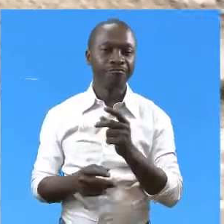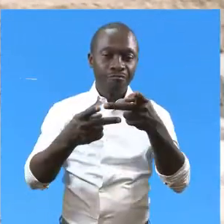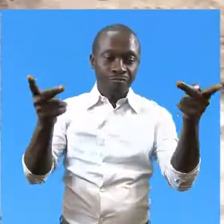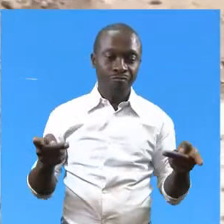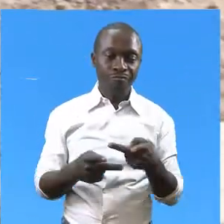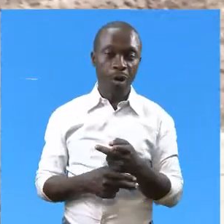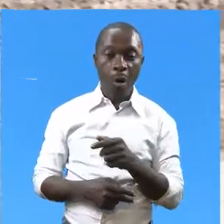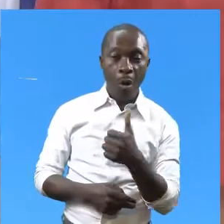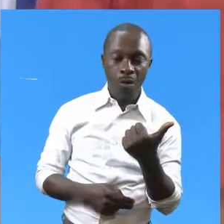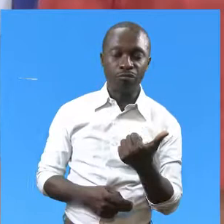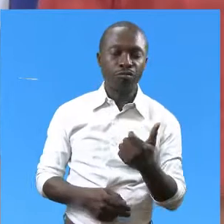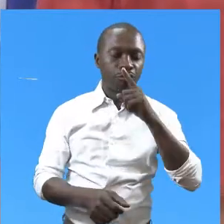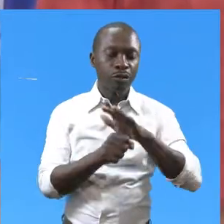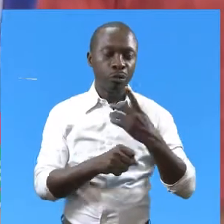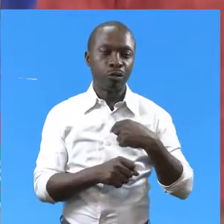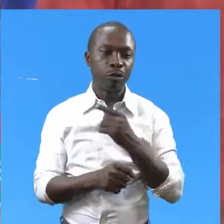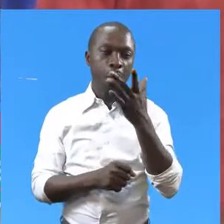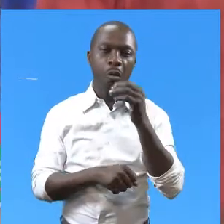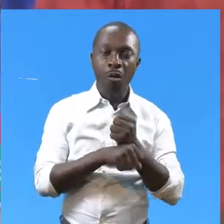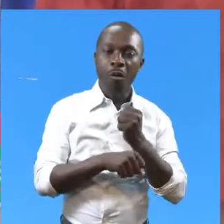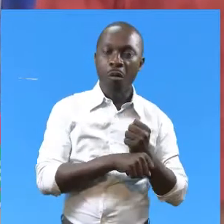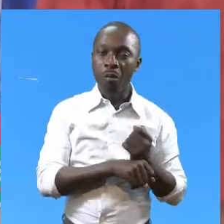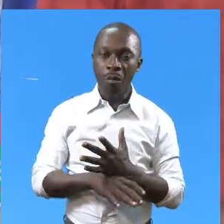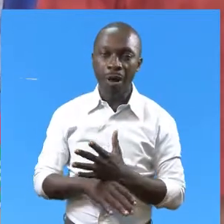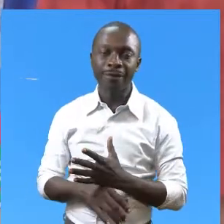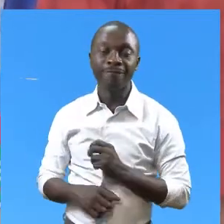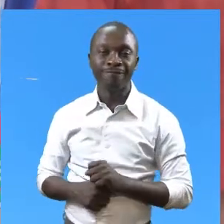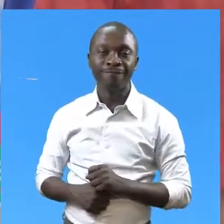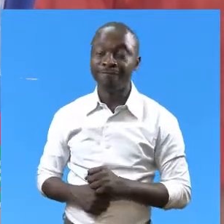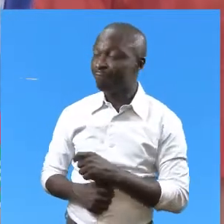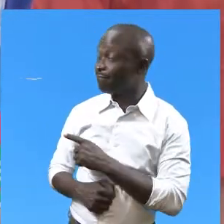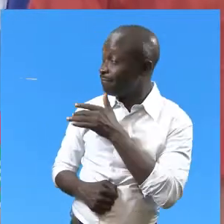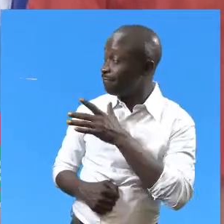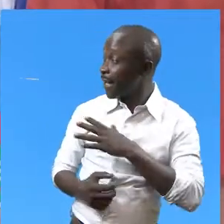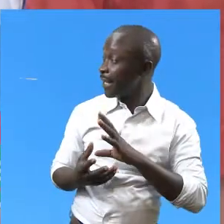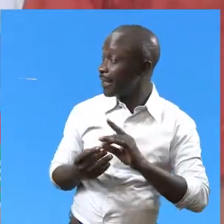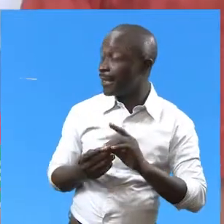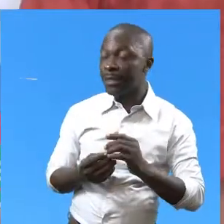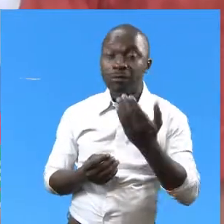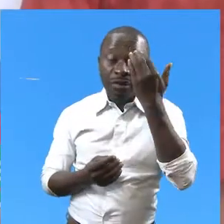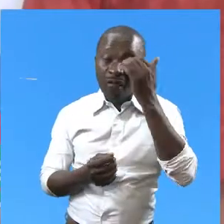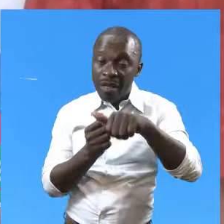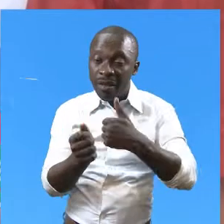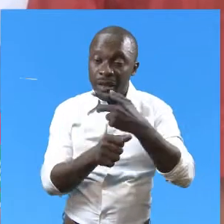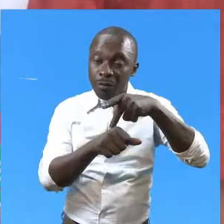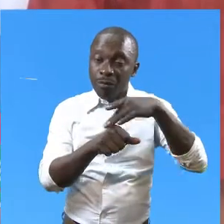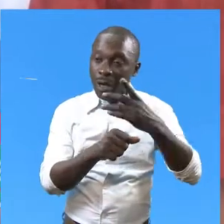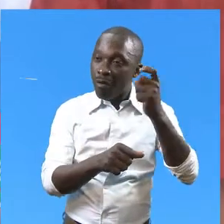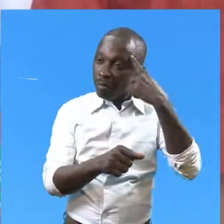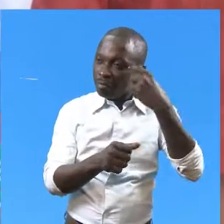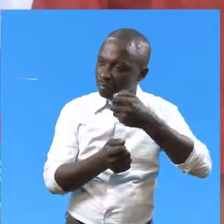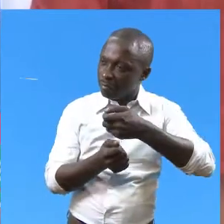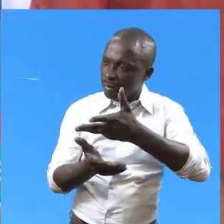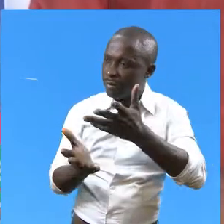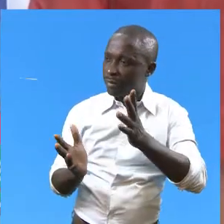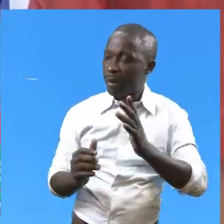large de 5 hectares. Vous savez, c'est un appui présidentiel qui vient accompagner les jeunes déjà dans les initiatives qu'ils ont entreprises depuis